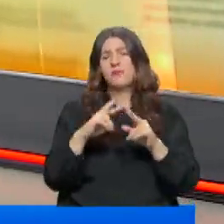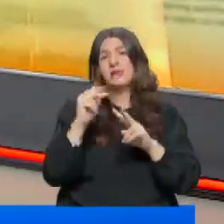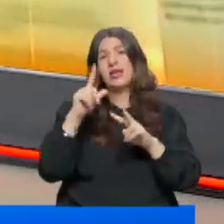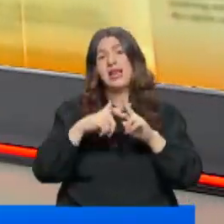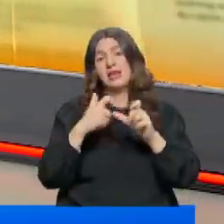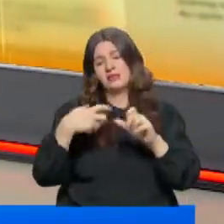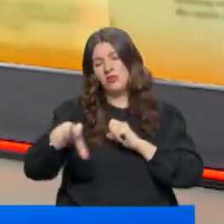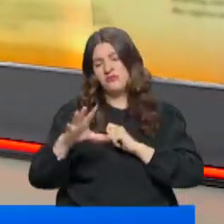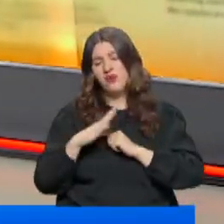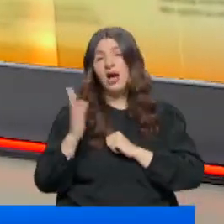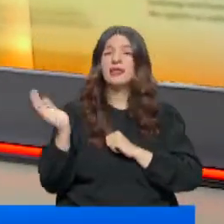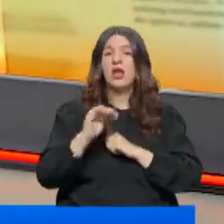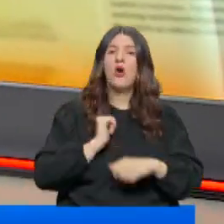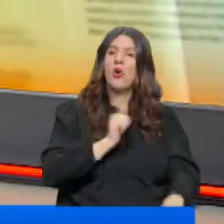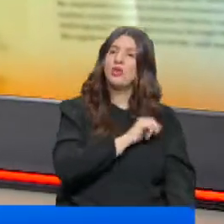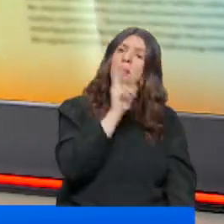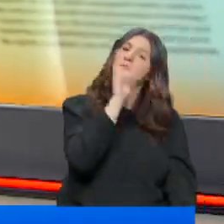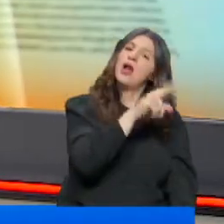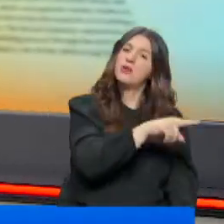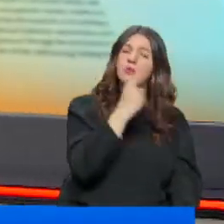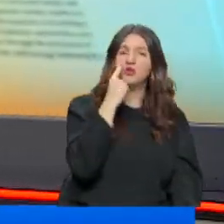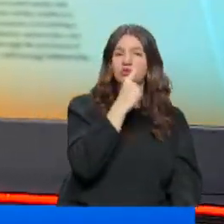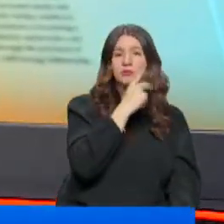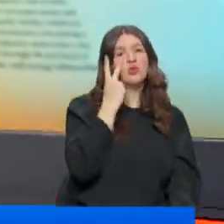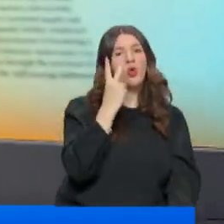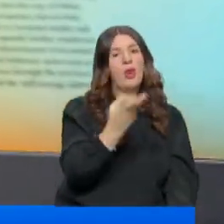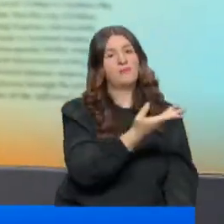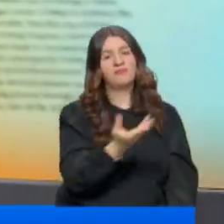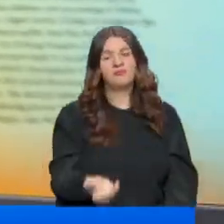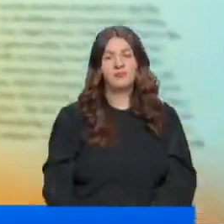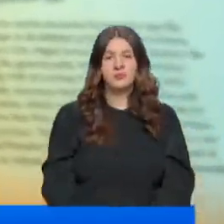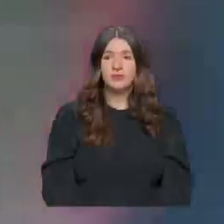Milas'a ayrılmış. Hadi gelin Ordu'ya gidelim, gözlerimizle görelim.